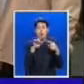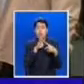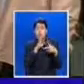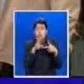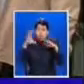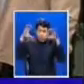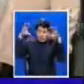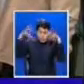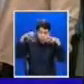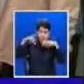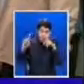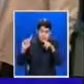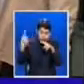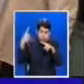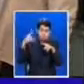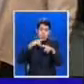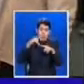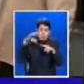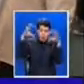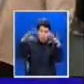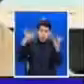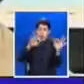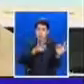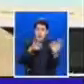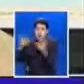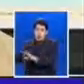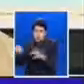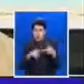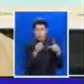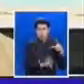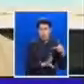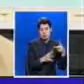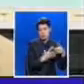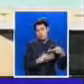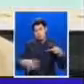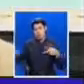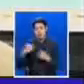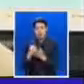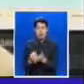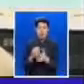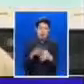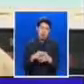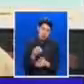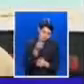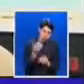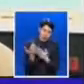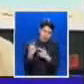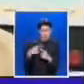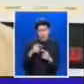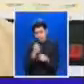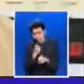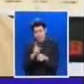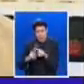ช่วงต้นฤดูฝนเนี่ยถ้าเกิดฝนตกไม่ต้องตามฤดูกาลเนี่ยเราต้องใช้น้ำเนี่ยสำหรับปล่อยไปเพื่อการบริโภคกับรักษาระบบนิเว